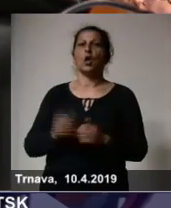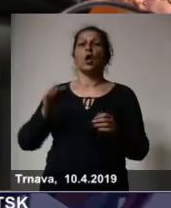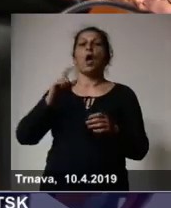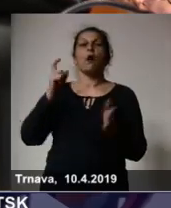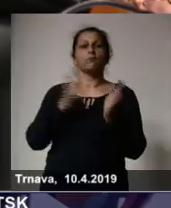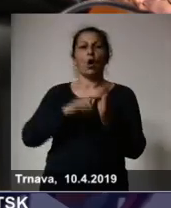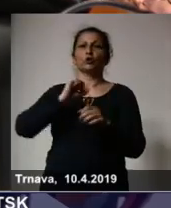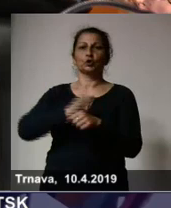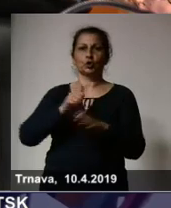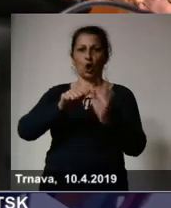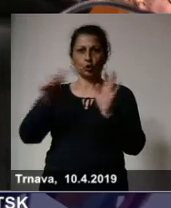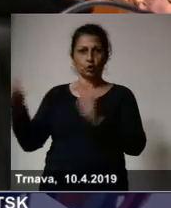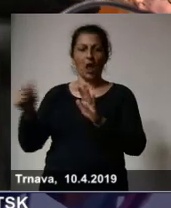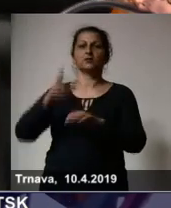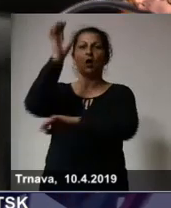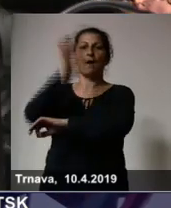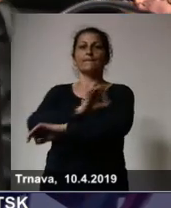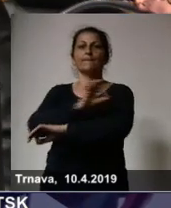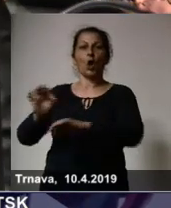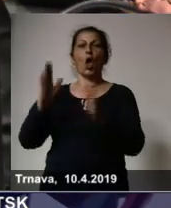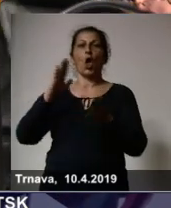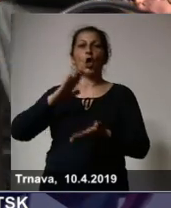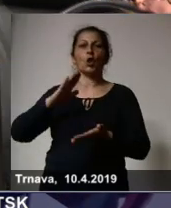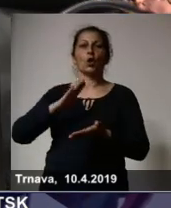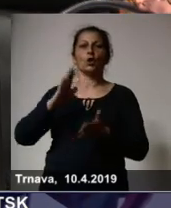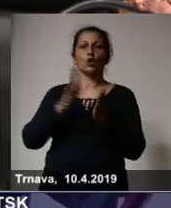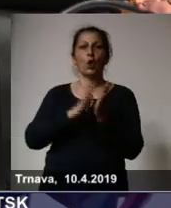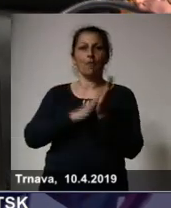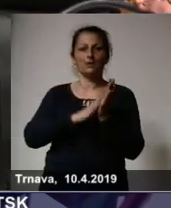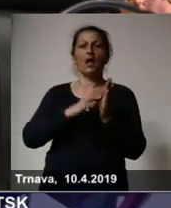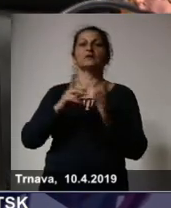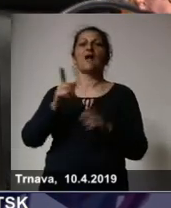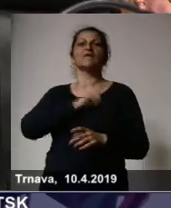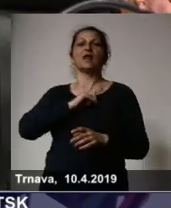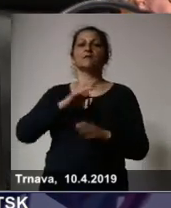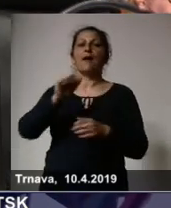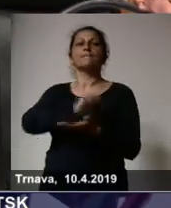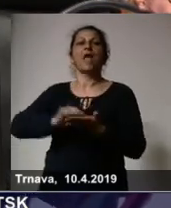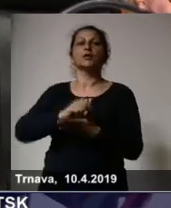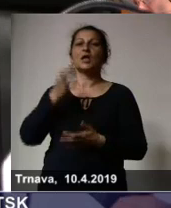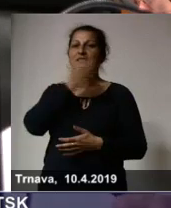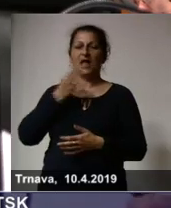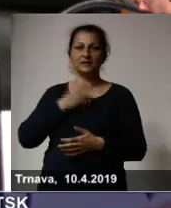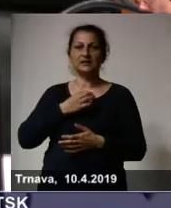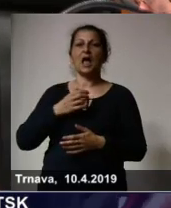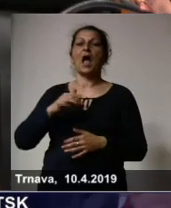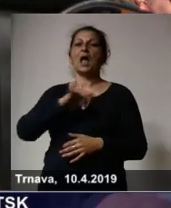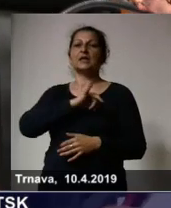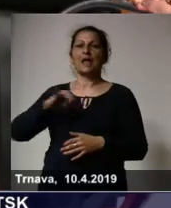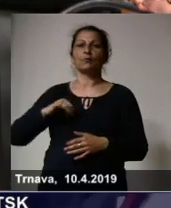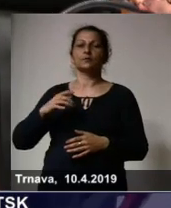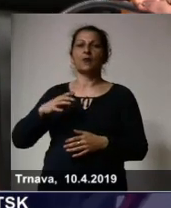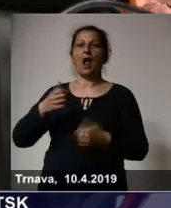informovať. Projektovej dokumentácie z vlastníctva mesta Senica do vlastníctva Trnavského samosprávneho kraja. Mesto Senica